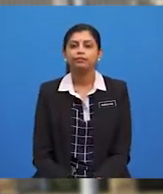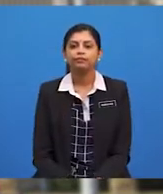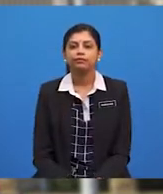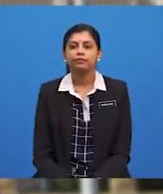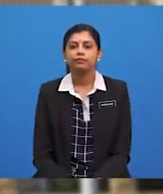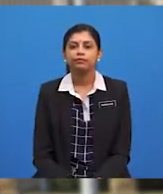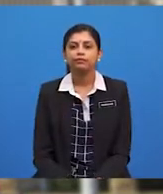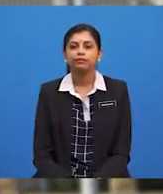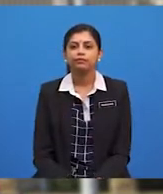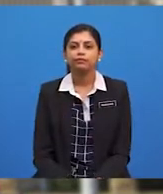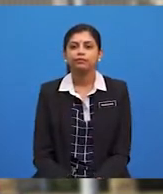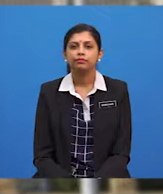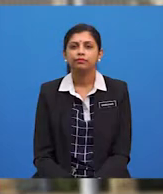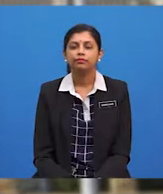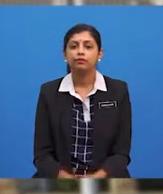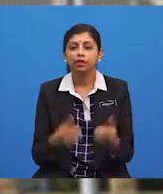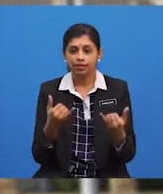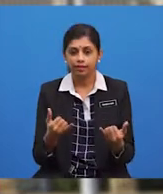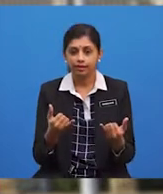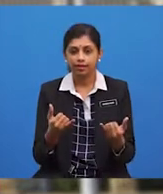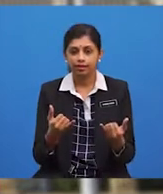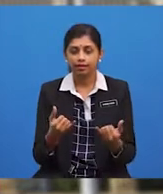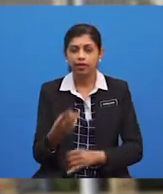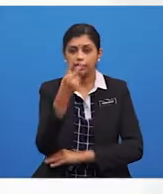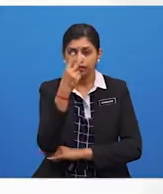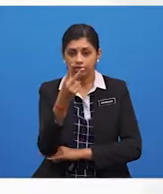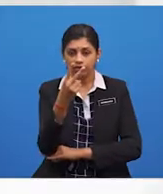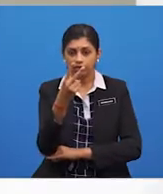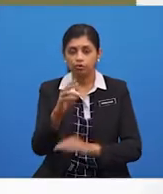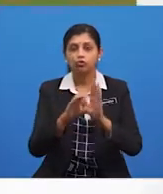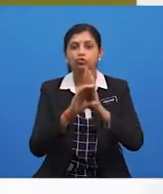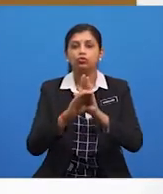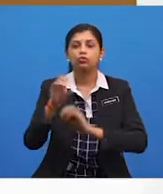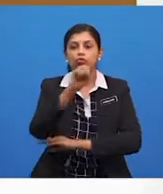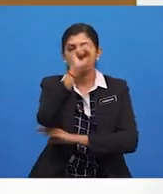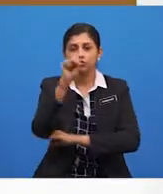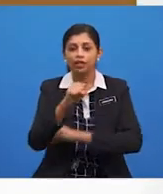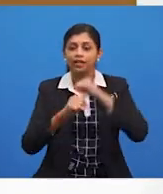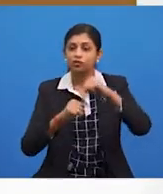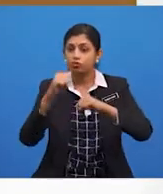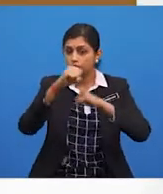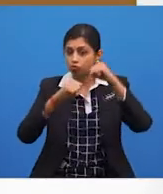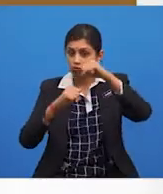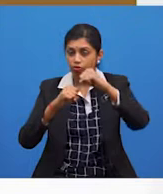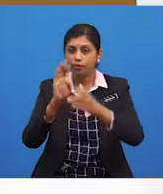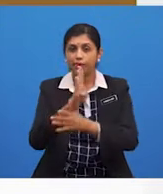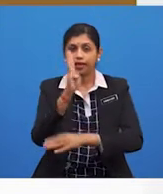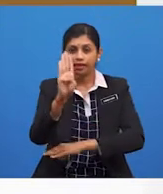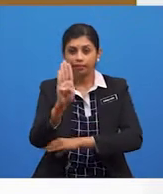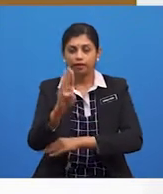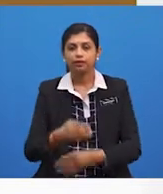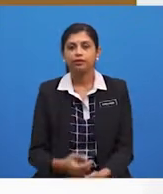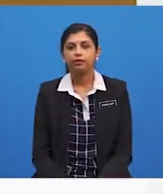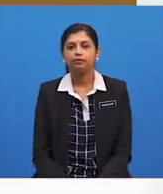Baiklah para pelajar sekalian, sekarang kita beralih kepada contoh soalan-soalan struktur pula.